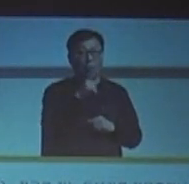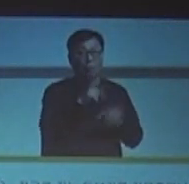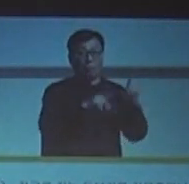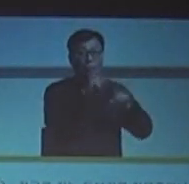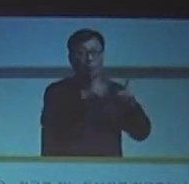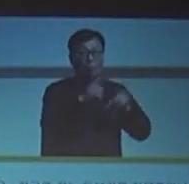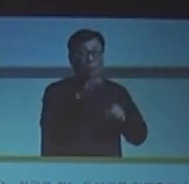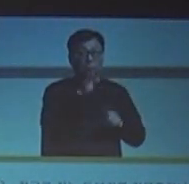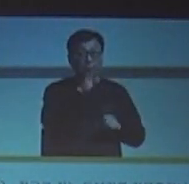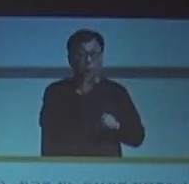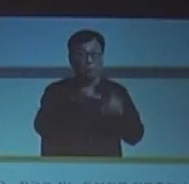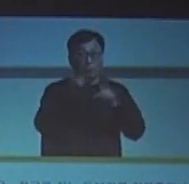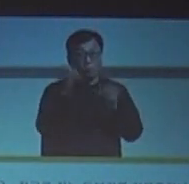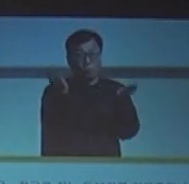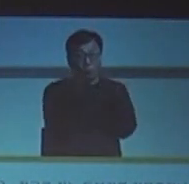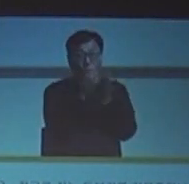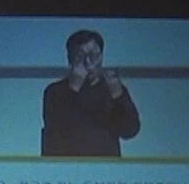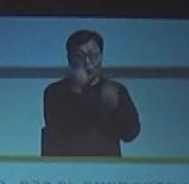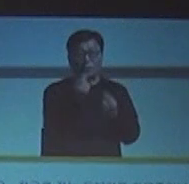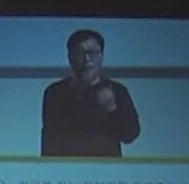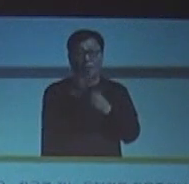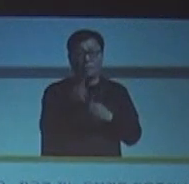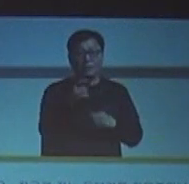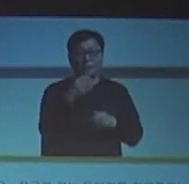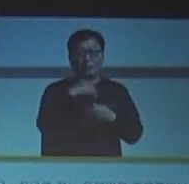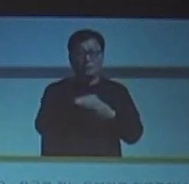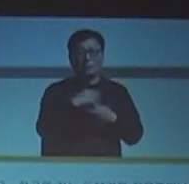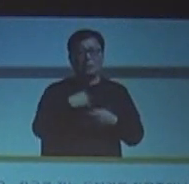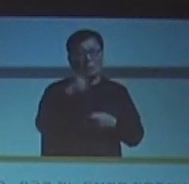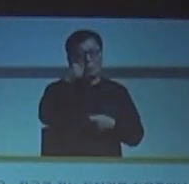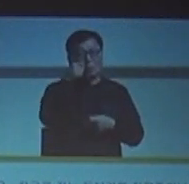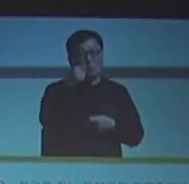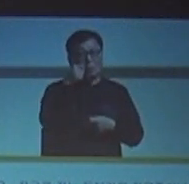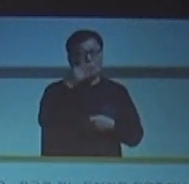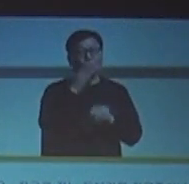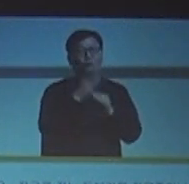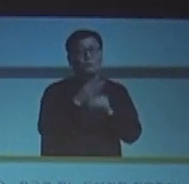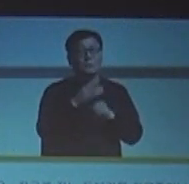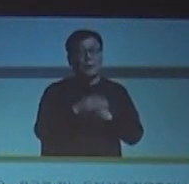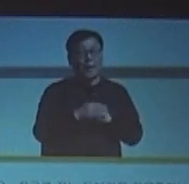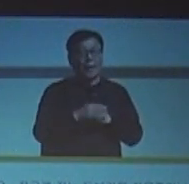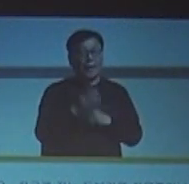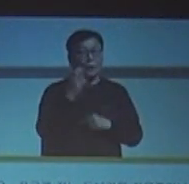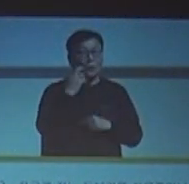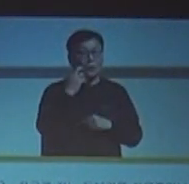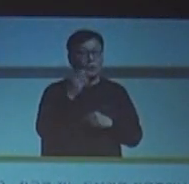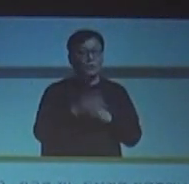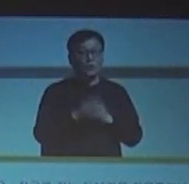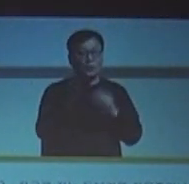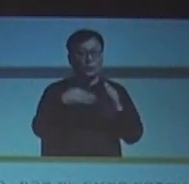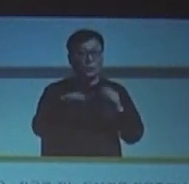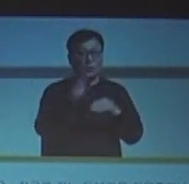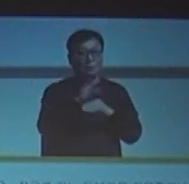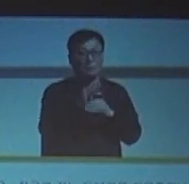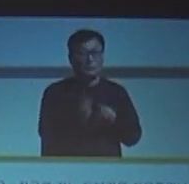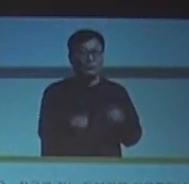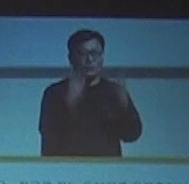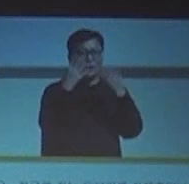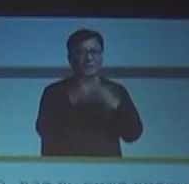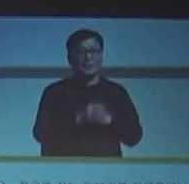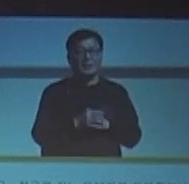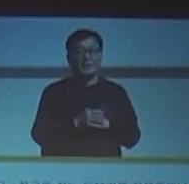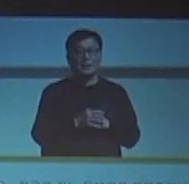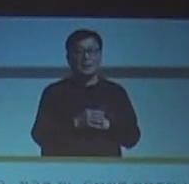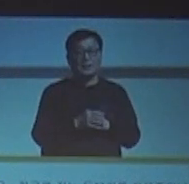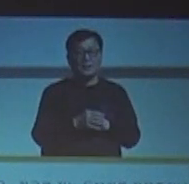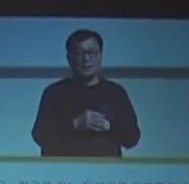어쩜 똑같으시네요. 참고로 저는 돋보기를 착용합니다. 네, 공개 방송 축하드립니다. 네. 돋보기 바꾸셔야 될 것 같아요. 네,